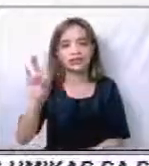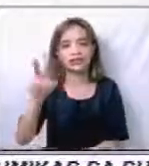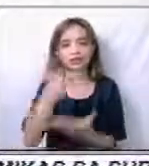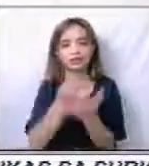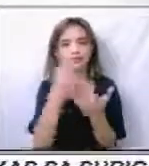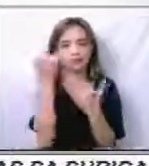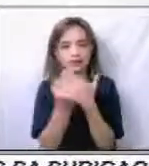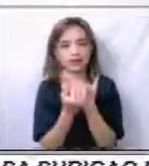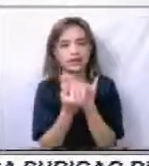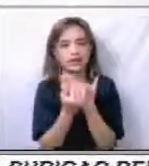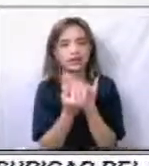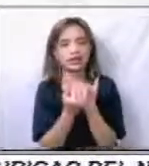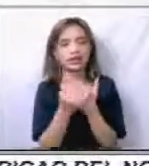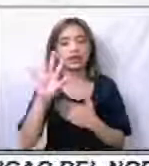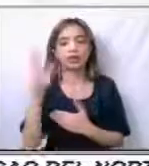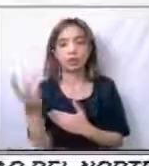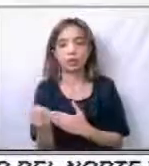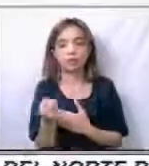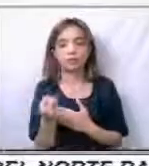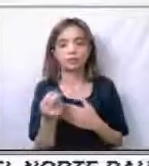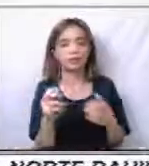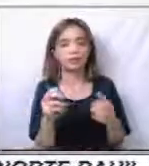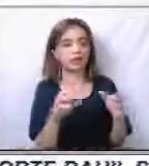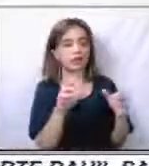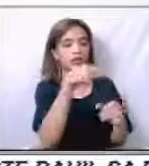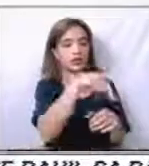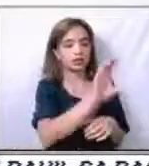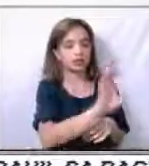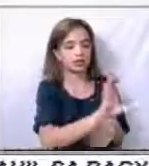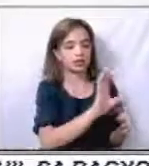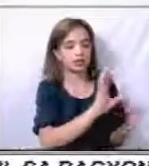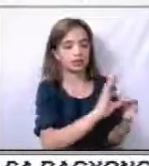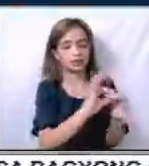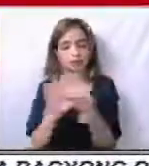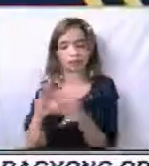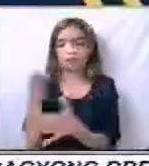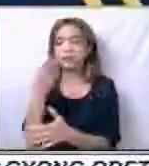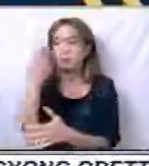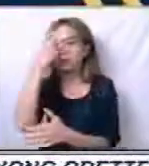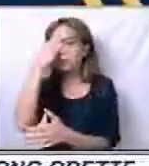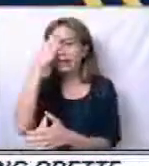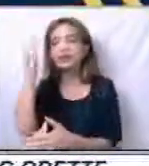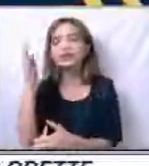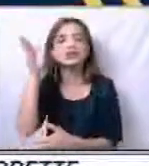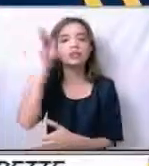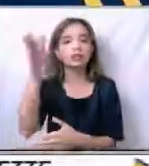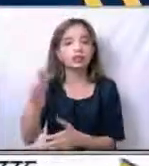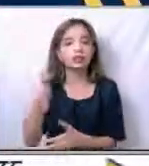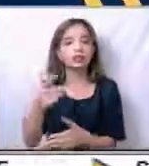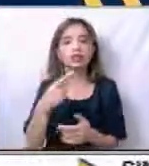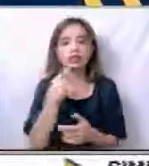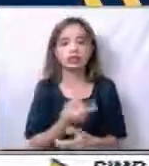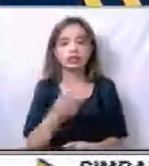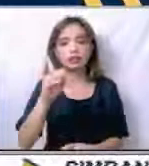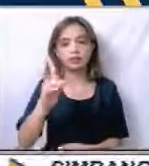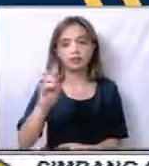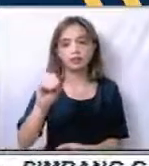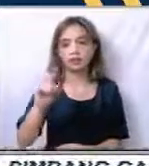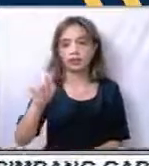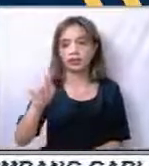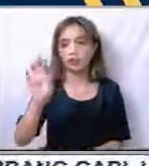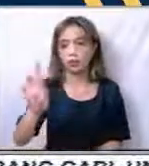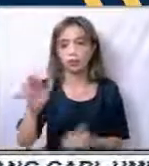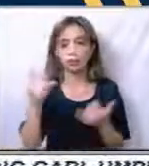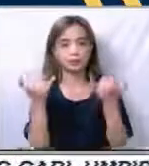na inaasang magkokonekta sa Quezon City at Bulacan sa hinaharap. Ayon sa Department of Transportation sa